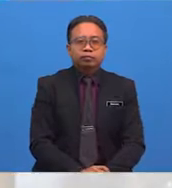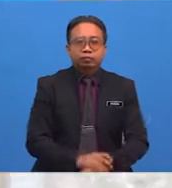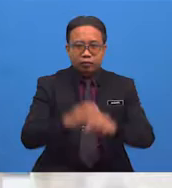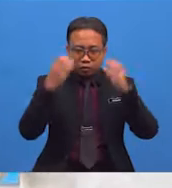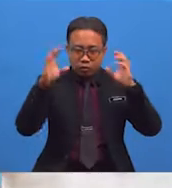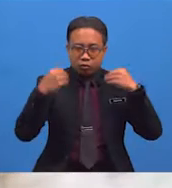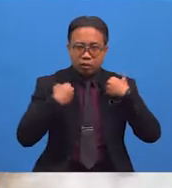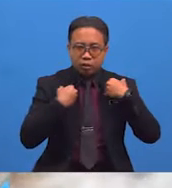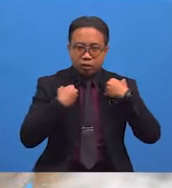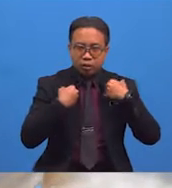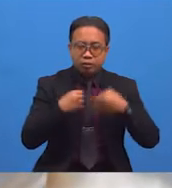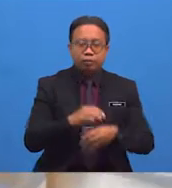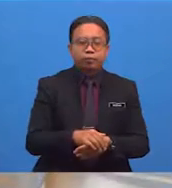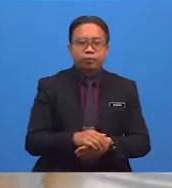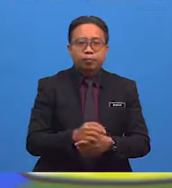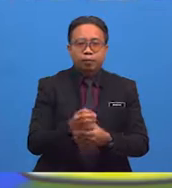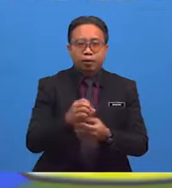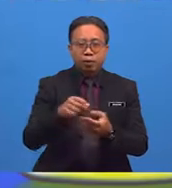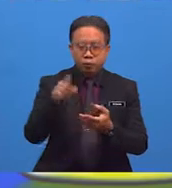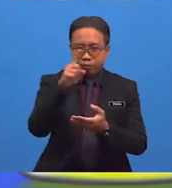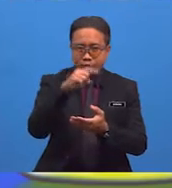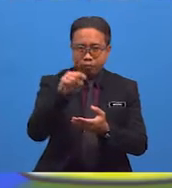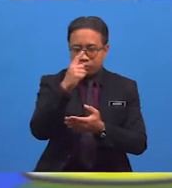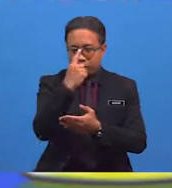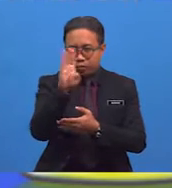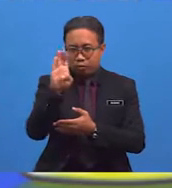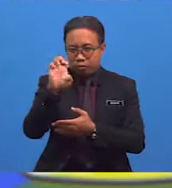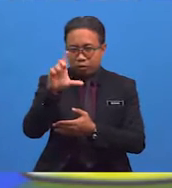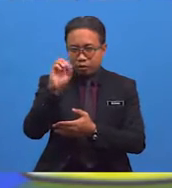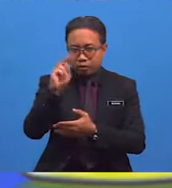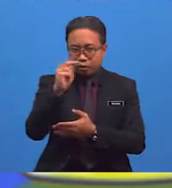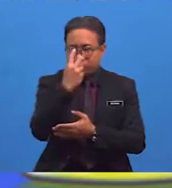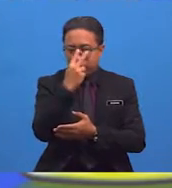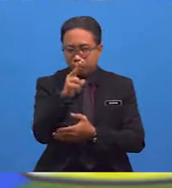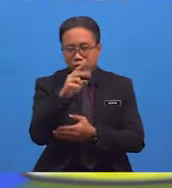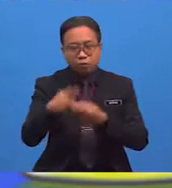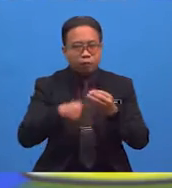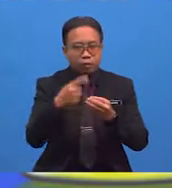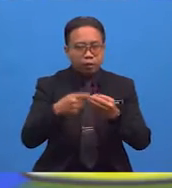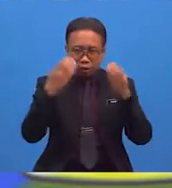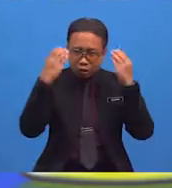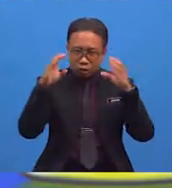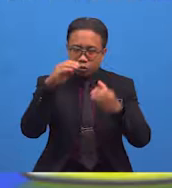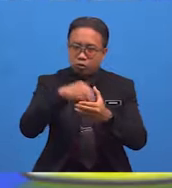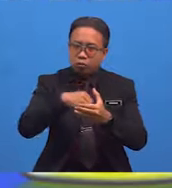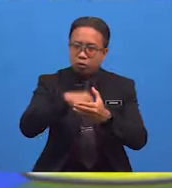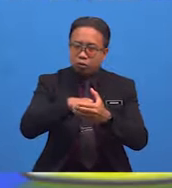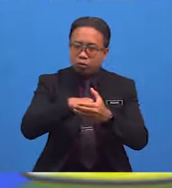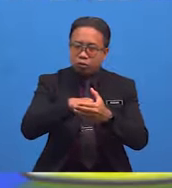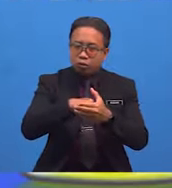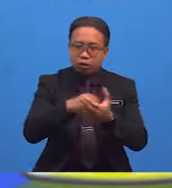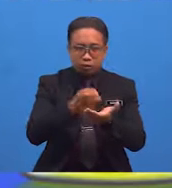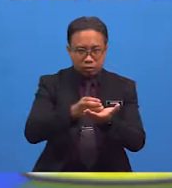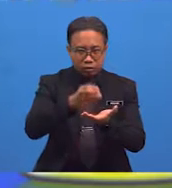Cikgu ada sebiji belon di sini. Perhatikan apa yang berlaku apabila cikgu masukkan kelalang